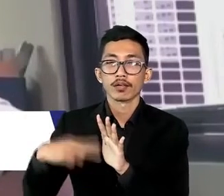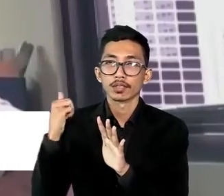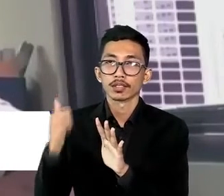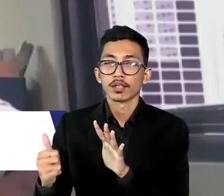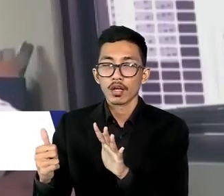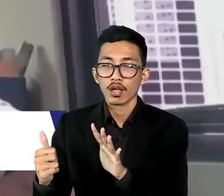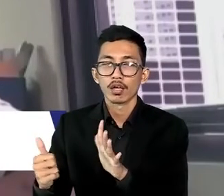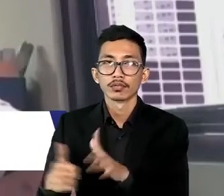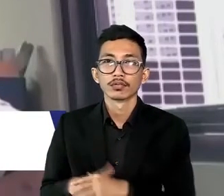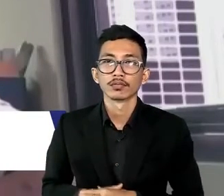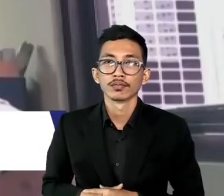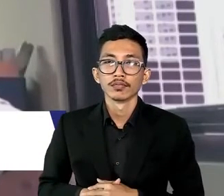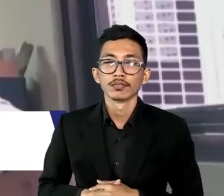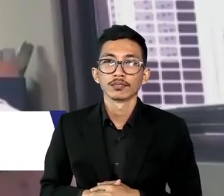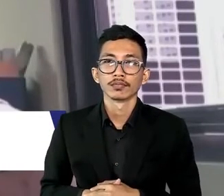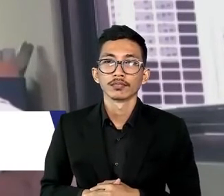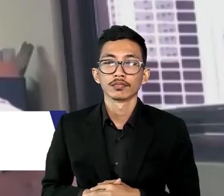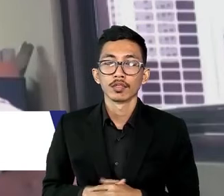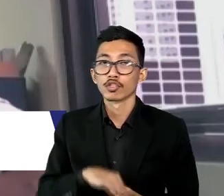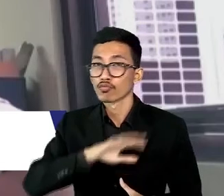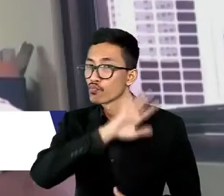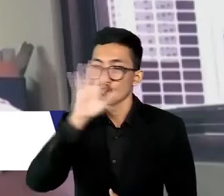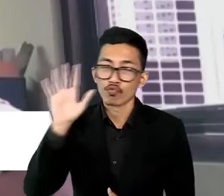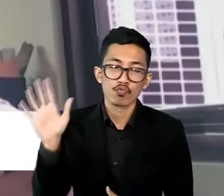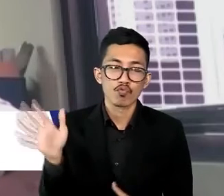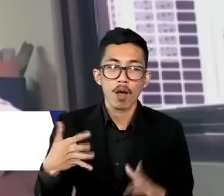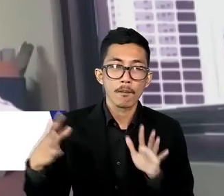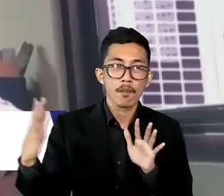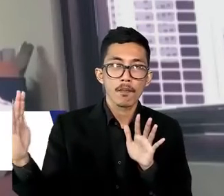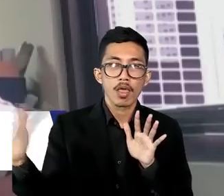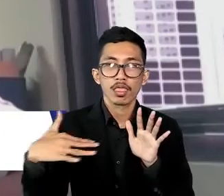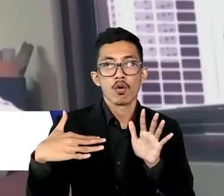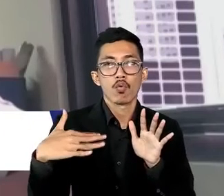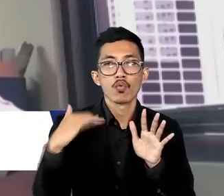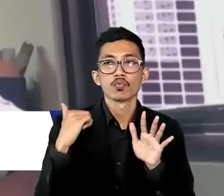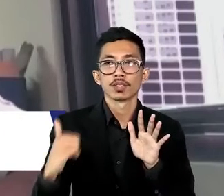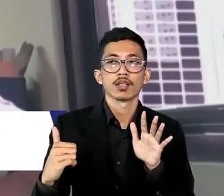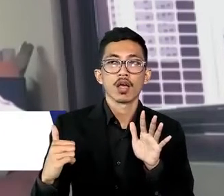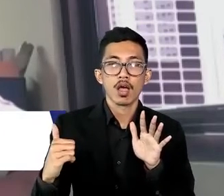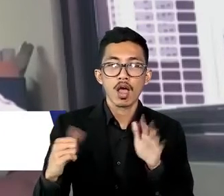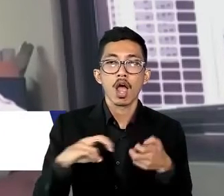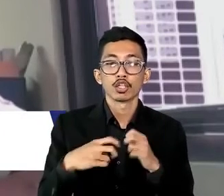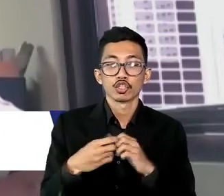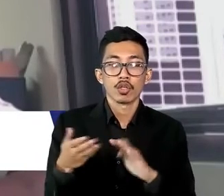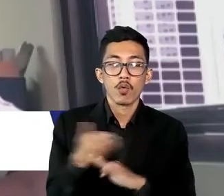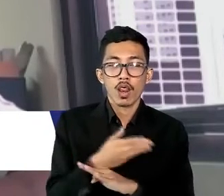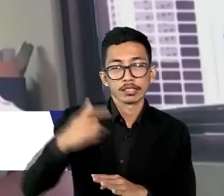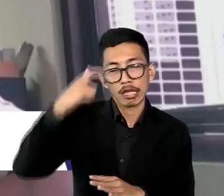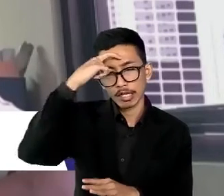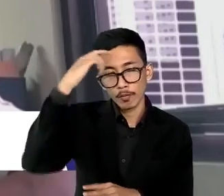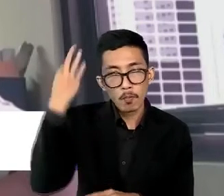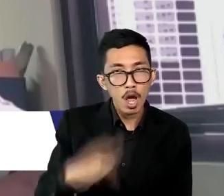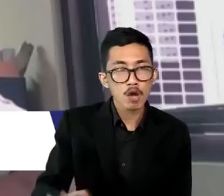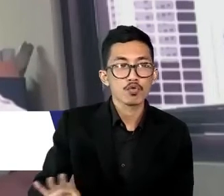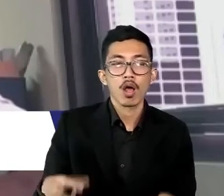seluruh stakeholder itu dapat memantau perkembangan kasusnya baik yang masih sakit, yang baru